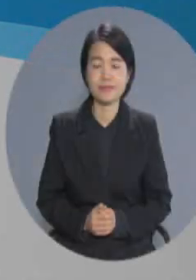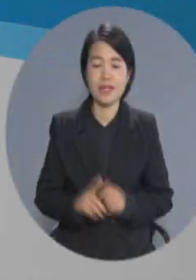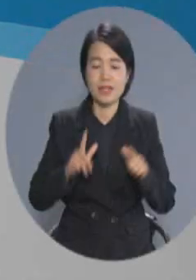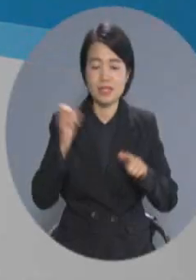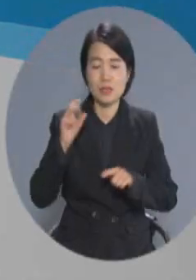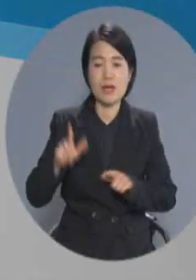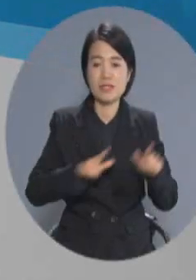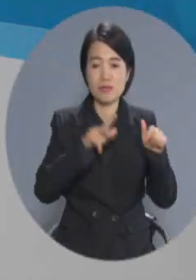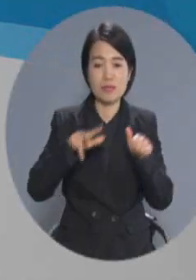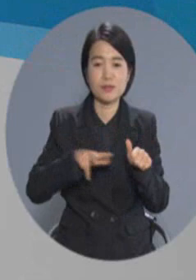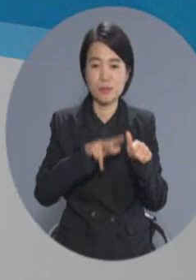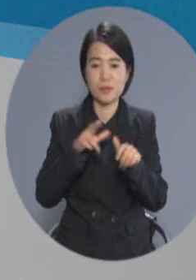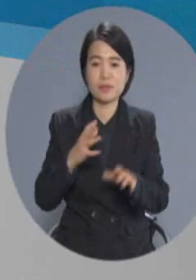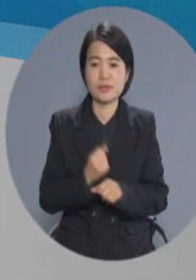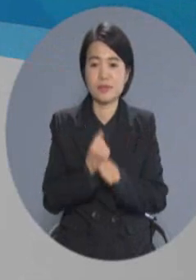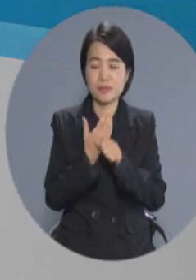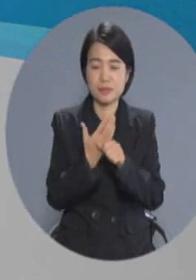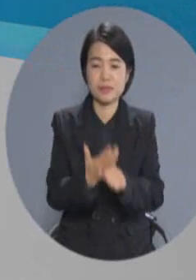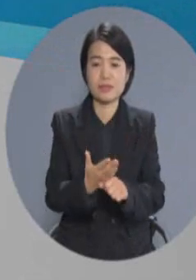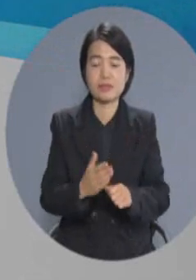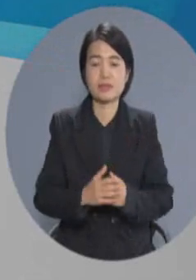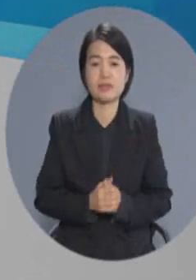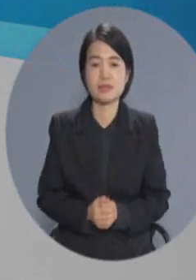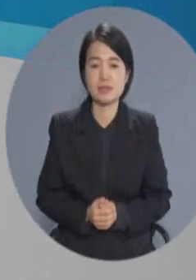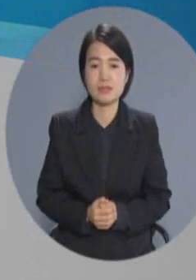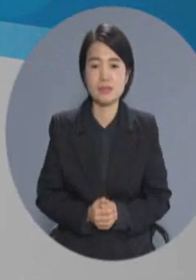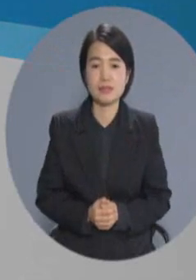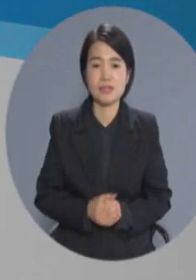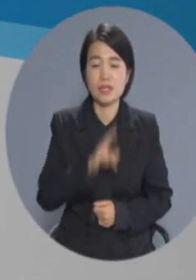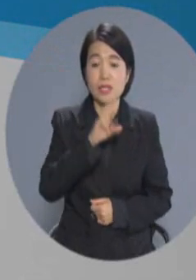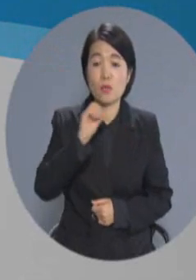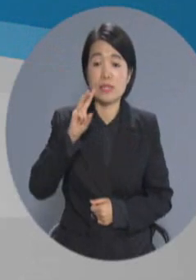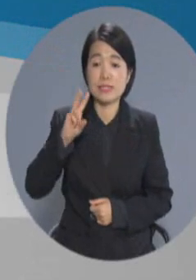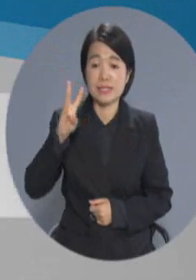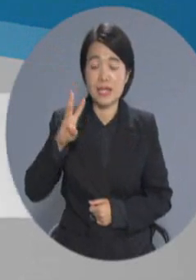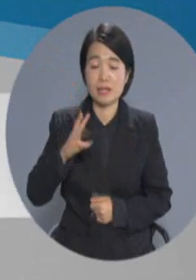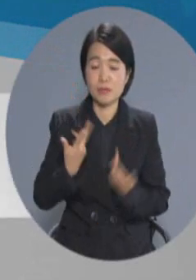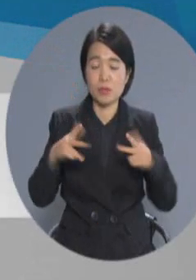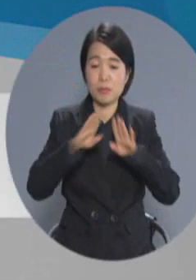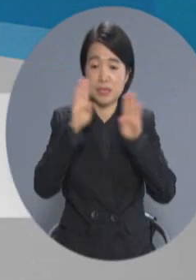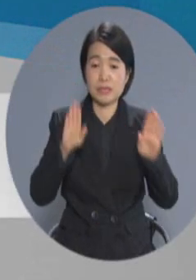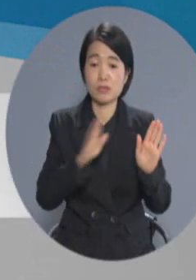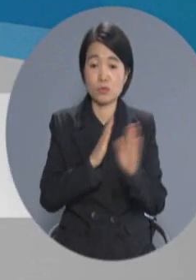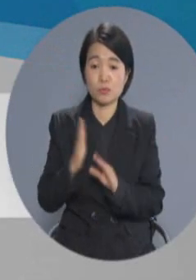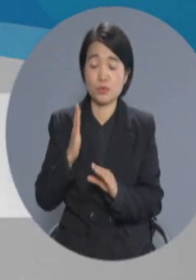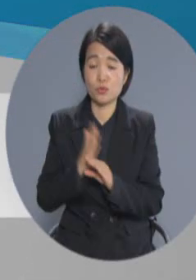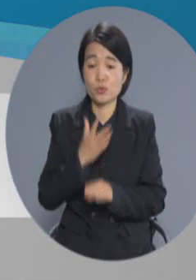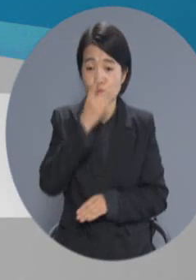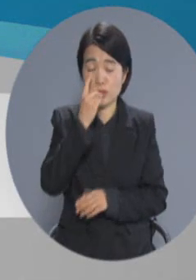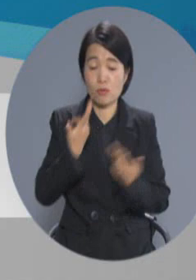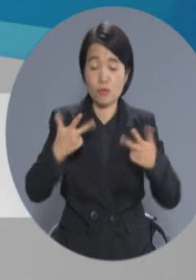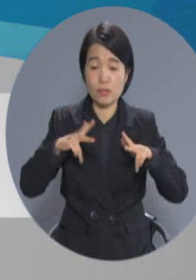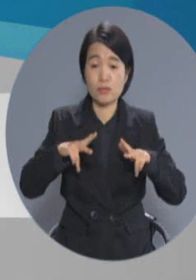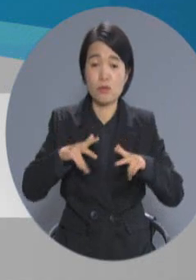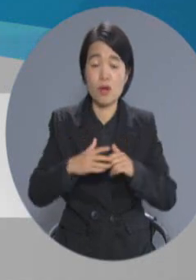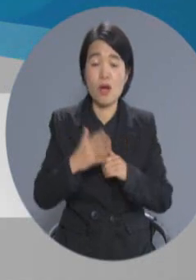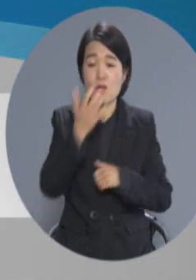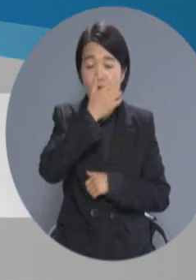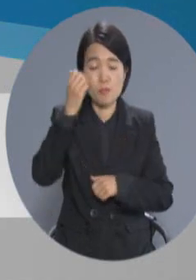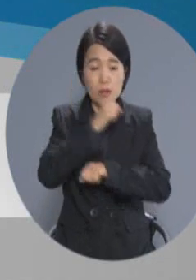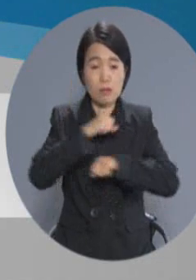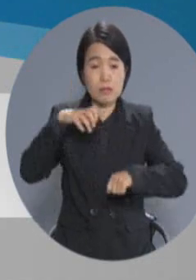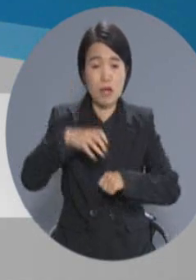날씨와 생활정보 정리해드리는 생활포커스입니다 2023 정원박람회 준비가 한창인 순천만 국가정원